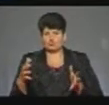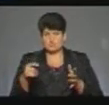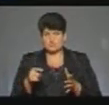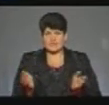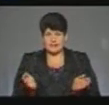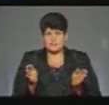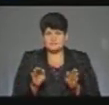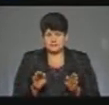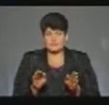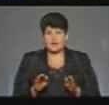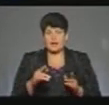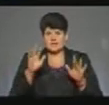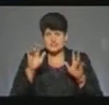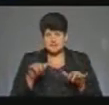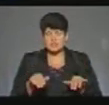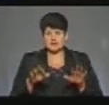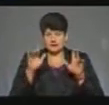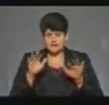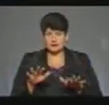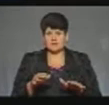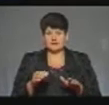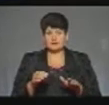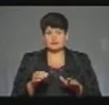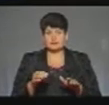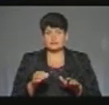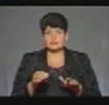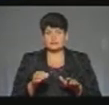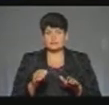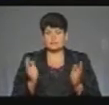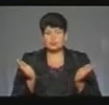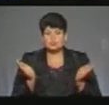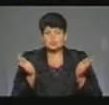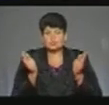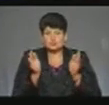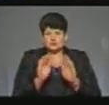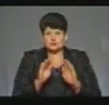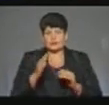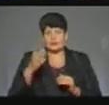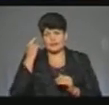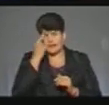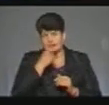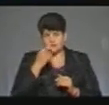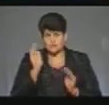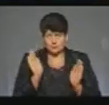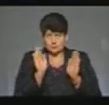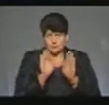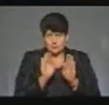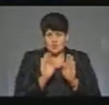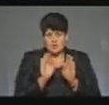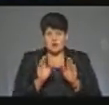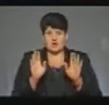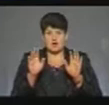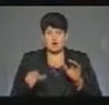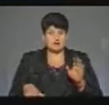я. І каже, сніг падає, я тобі затягую цю подушечку на личко, а тобі на ножки